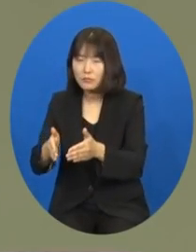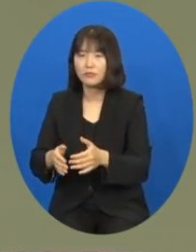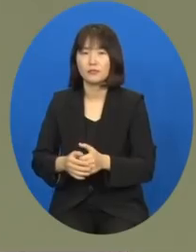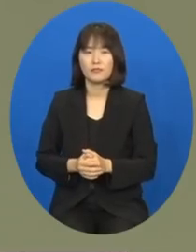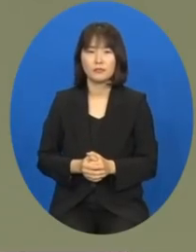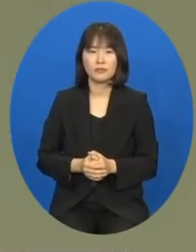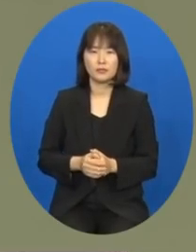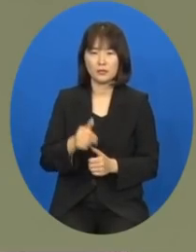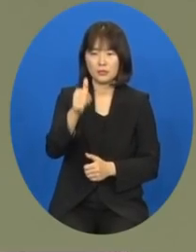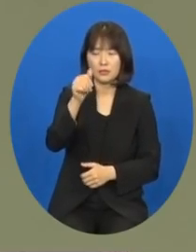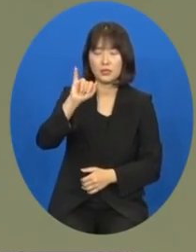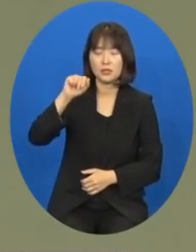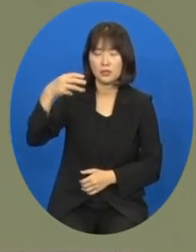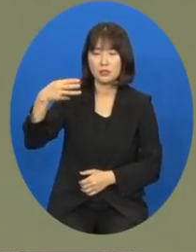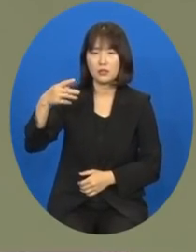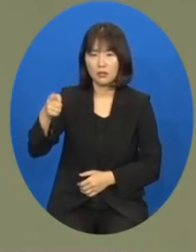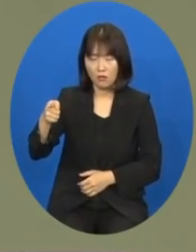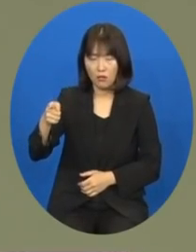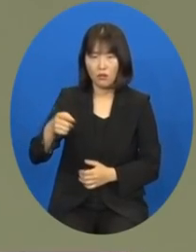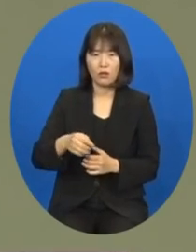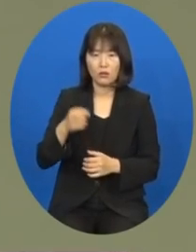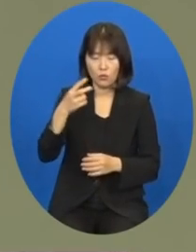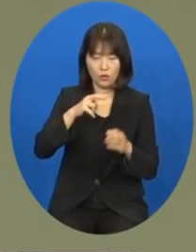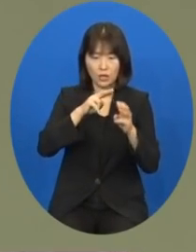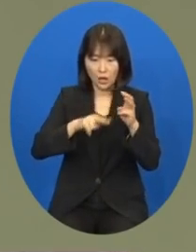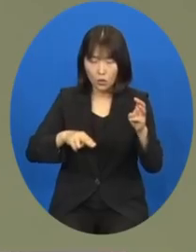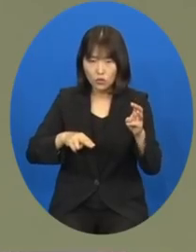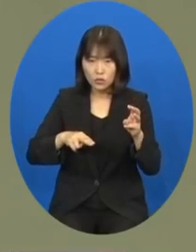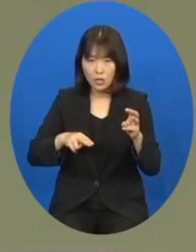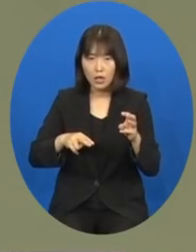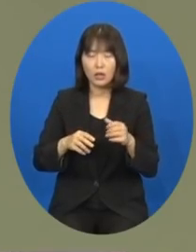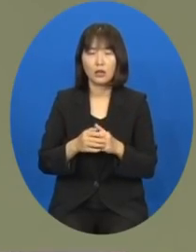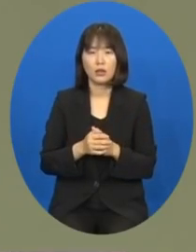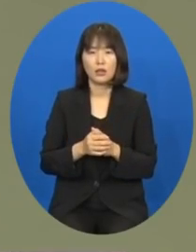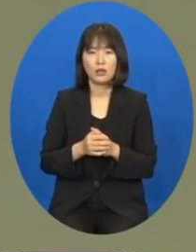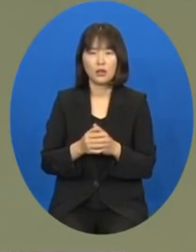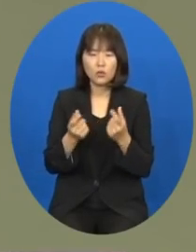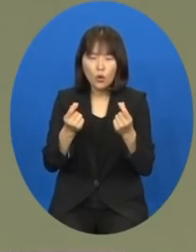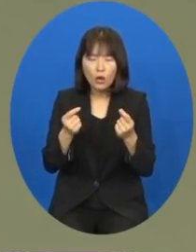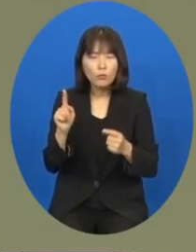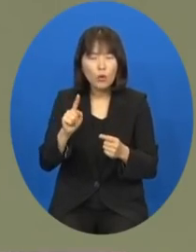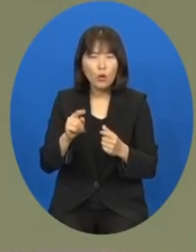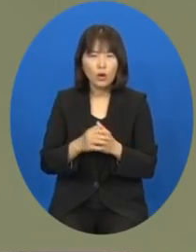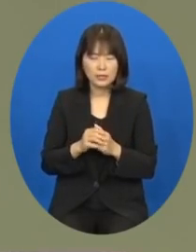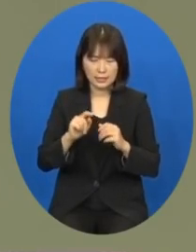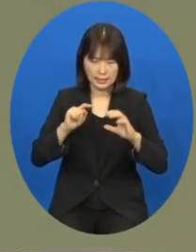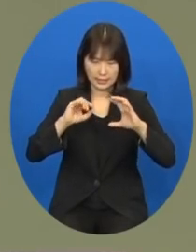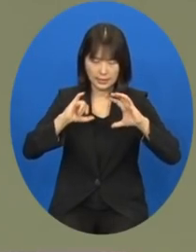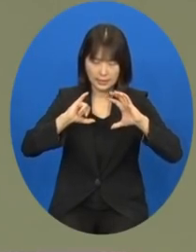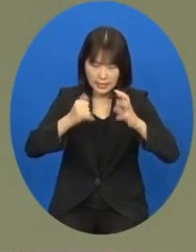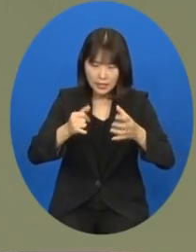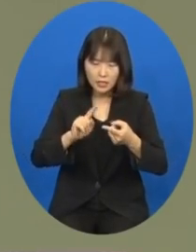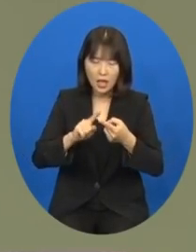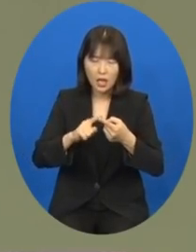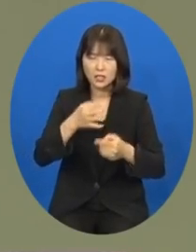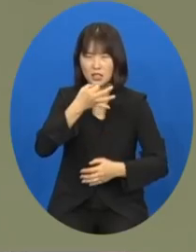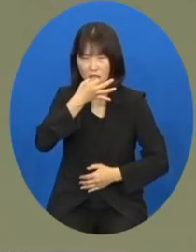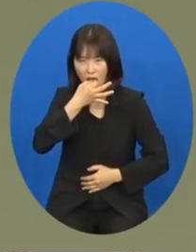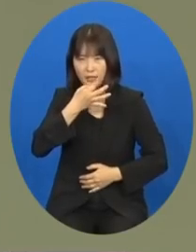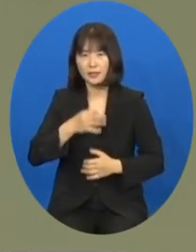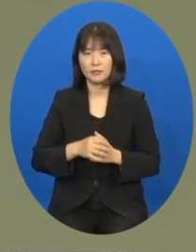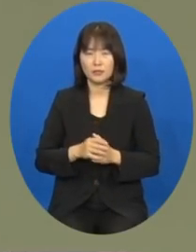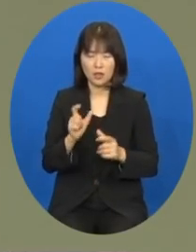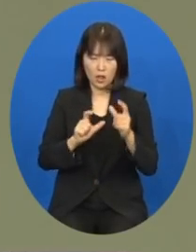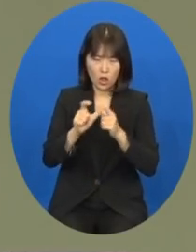비트와 부트 이나 별은 유대 공통점이 세상에 대한 욕심 탐욕 빕니다 더 많은 땅 더 많은 재산과 더